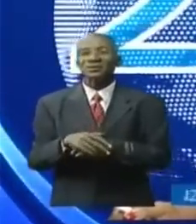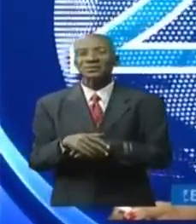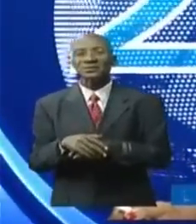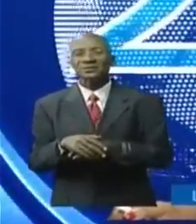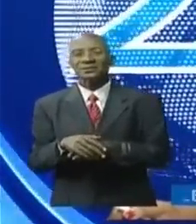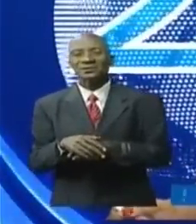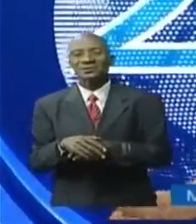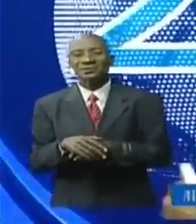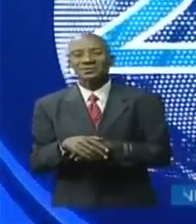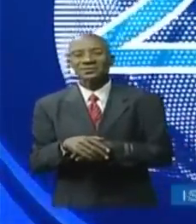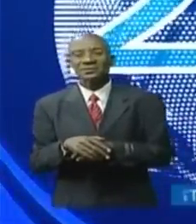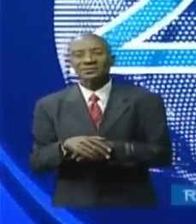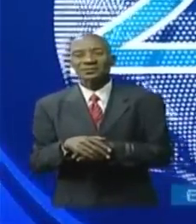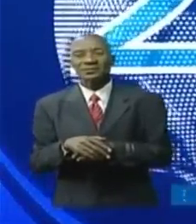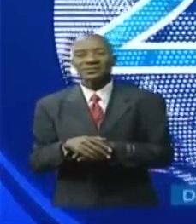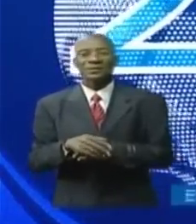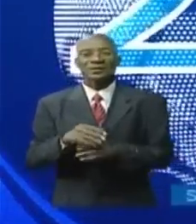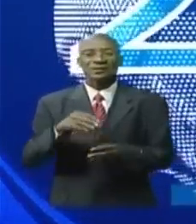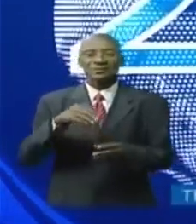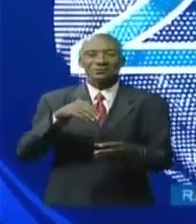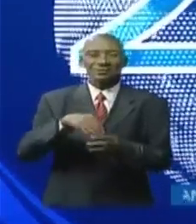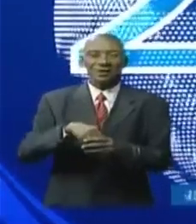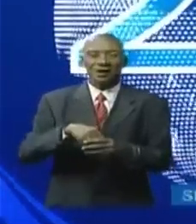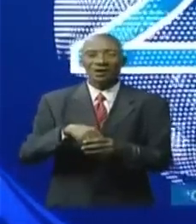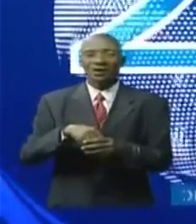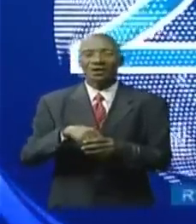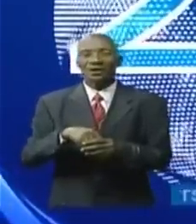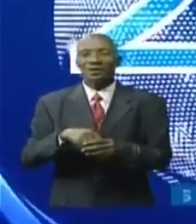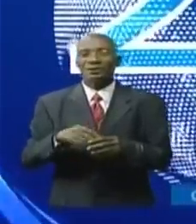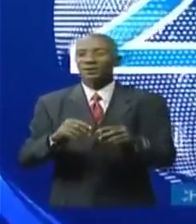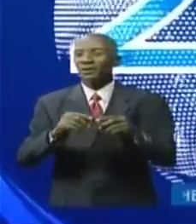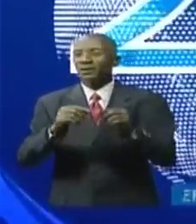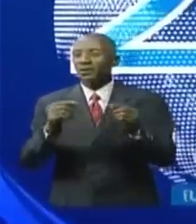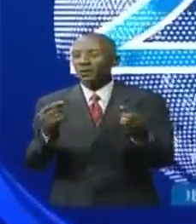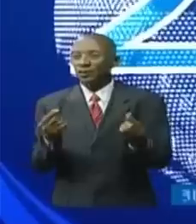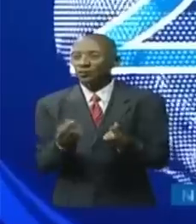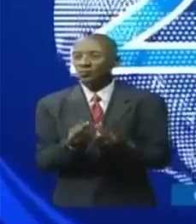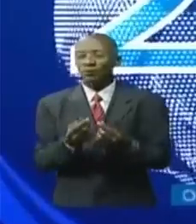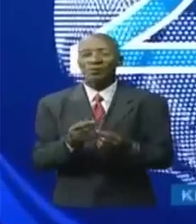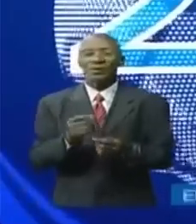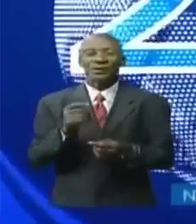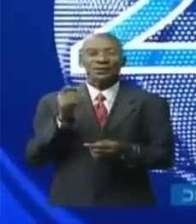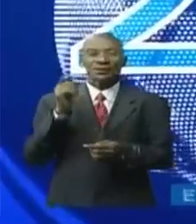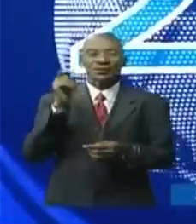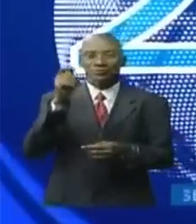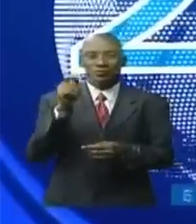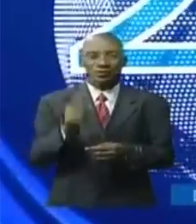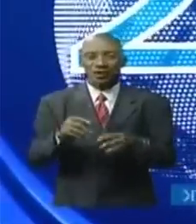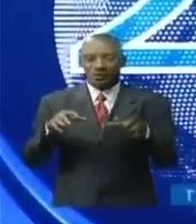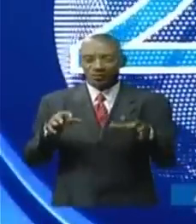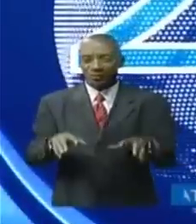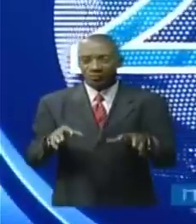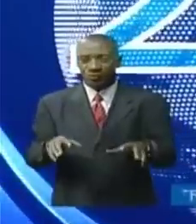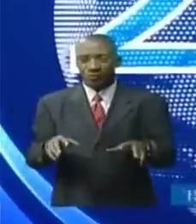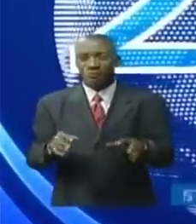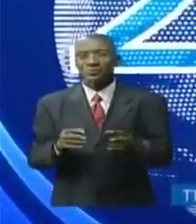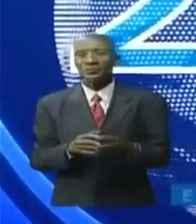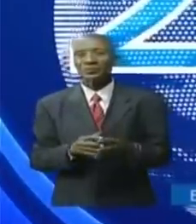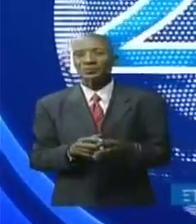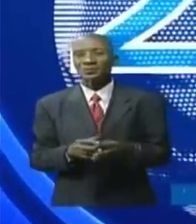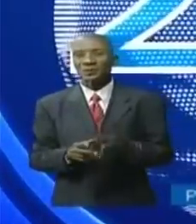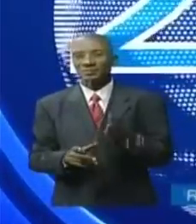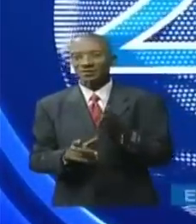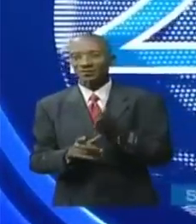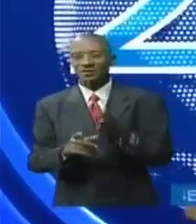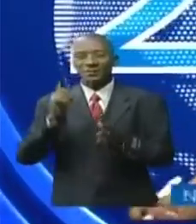au usage des insignes de l'armée ou de la police auprès de la population civile. Daniel Asselo, vice-premier ministre, ministre